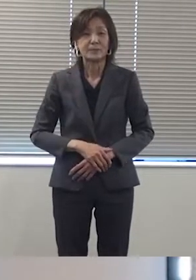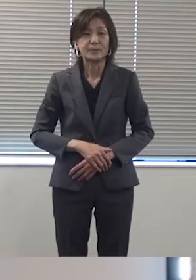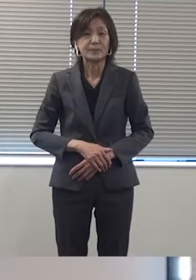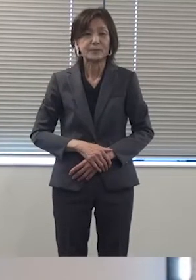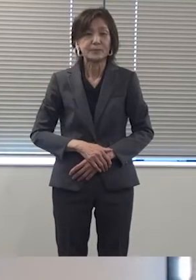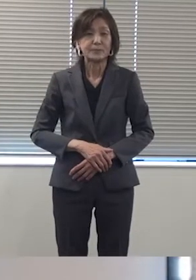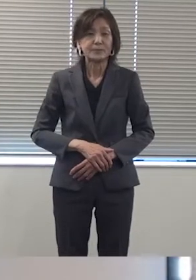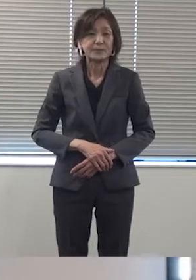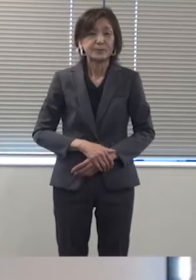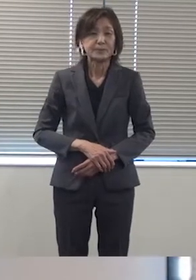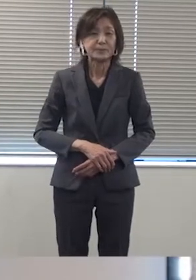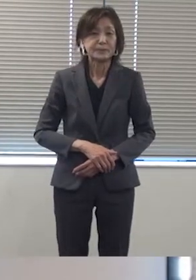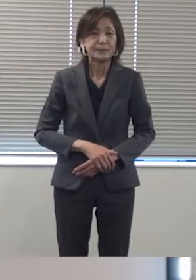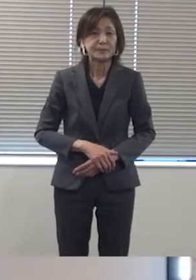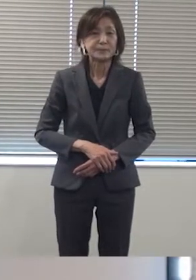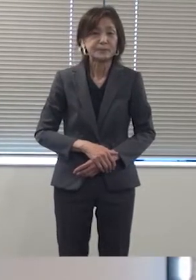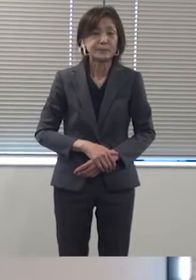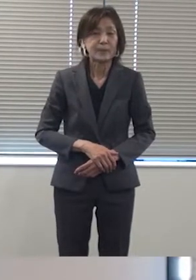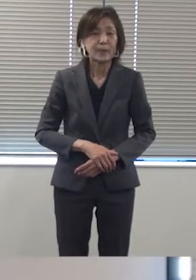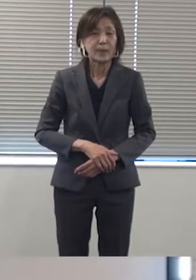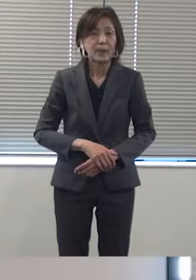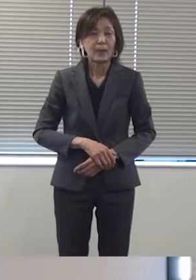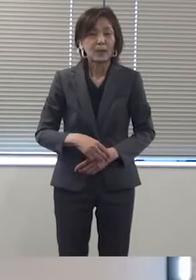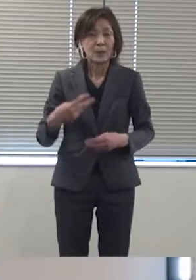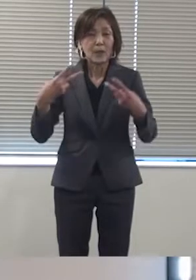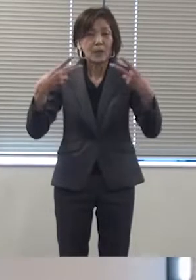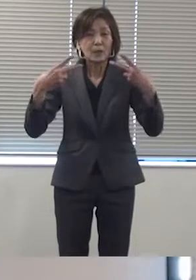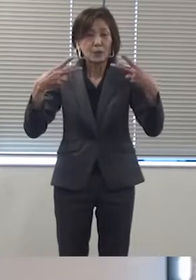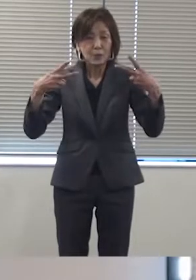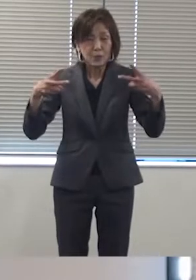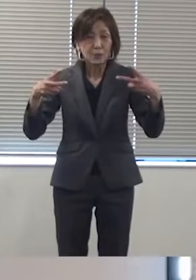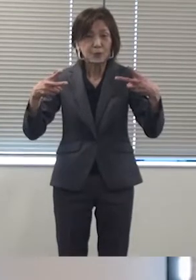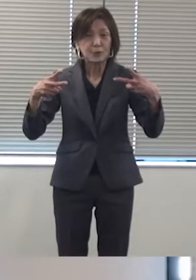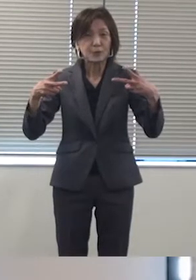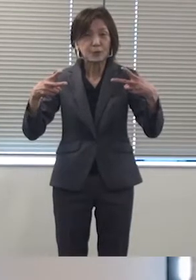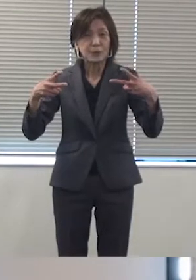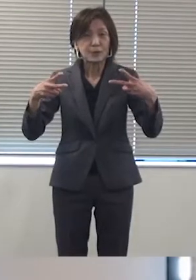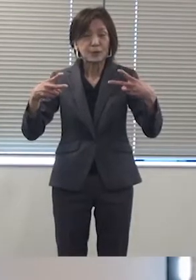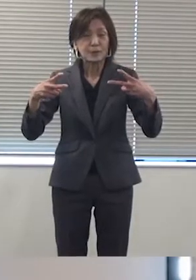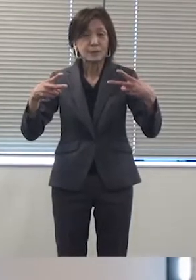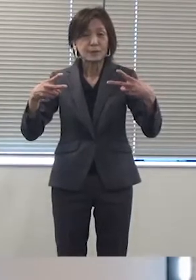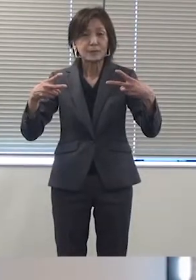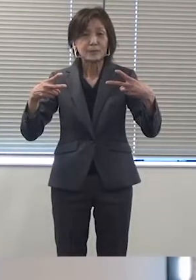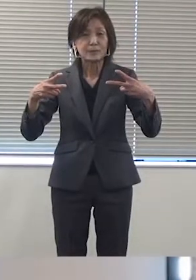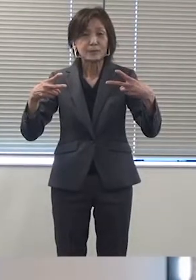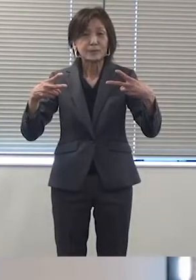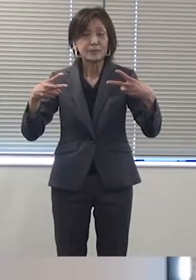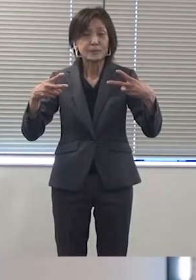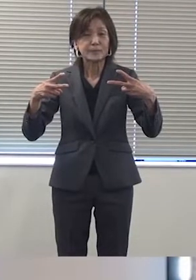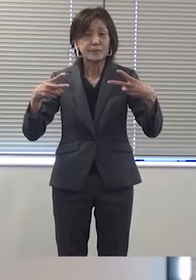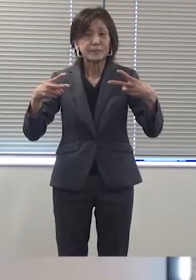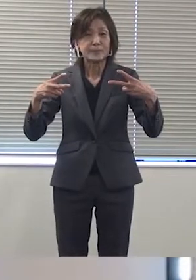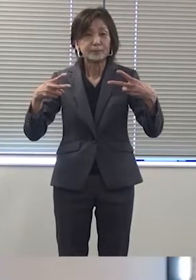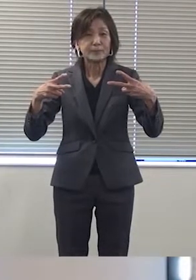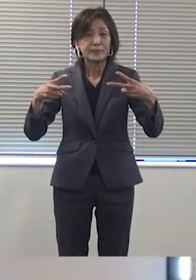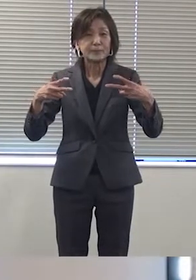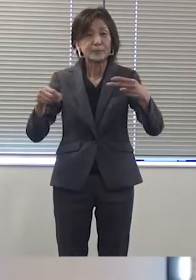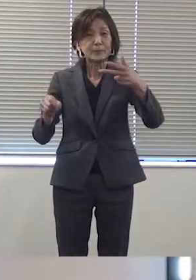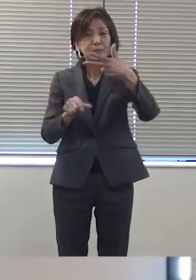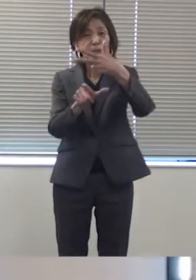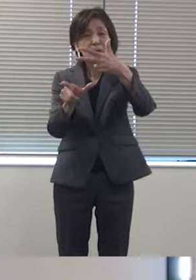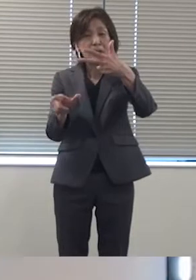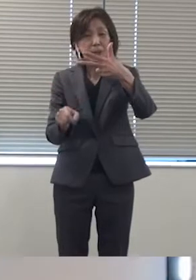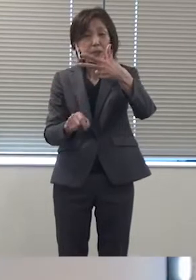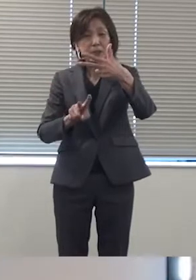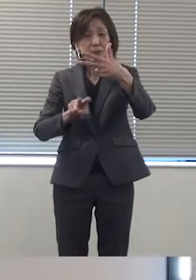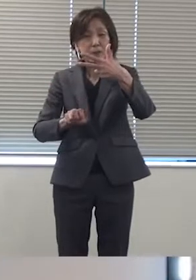りますが、23ページの右上にちょっと整理をしてますが、7月23からですね、8月